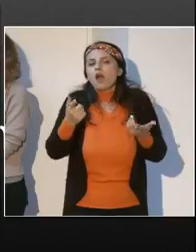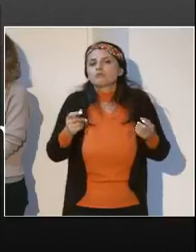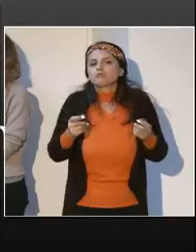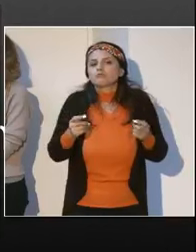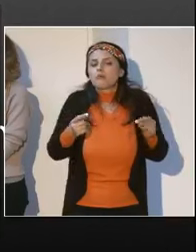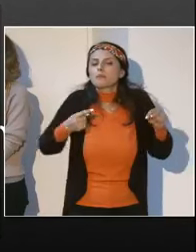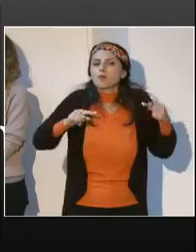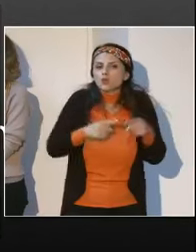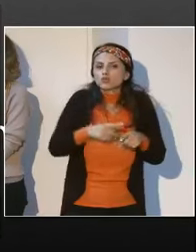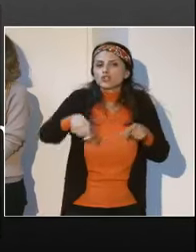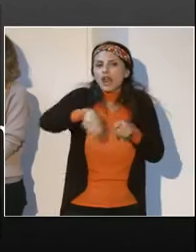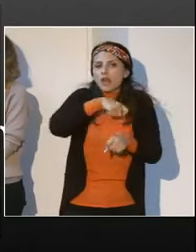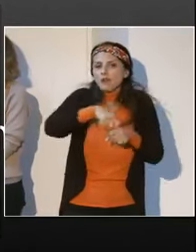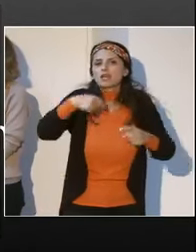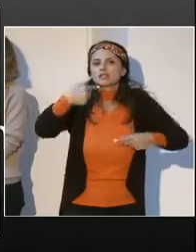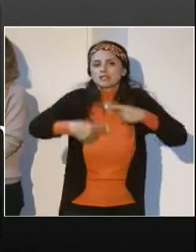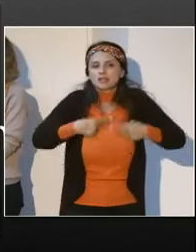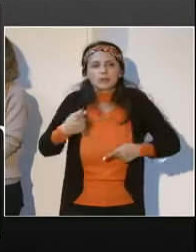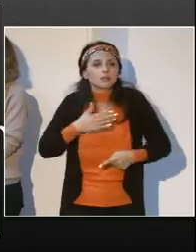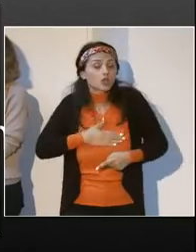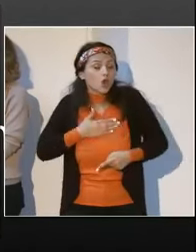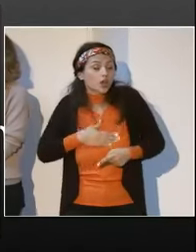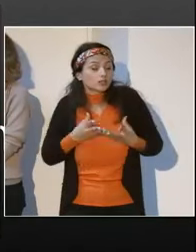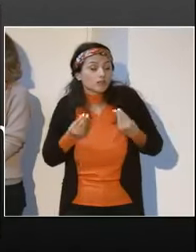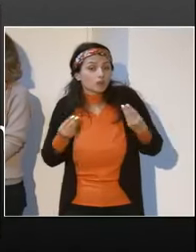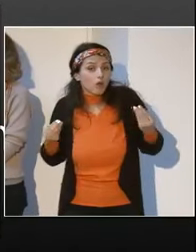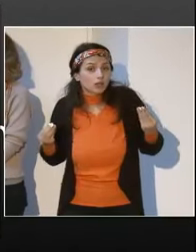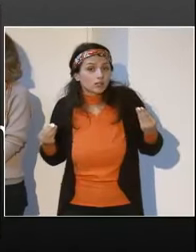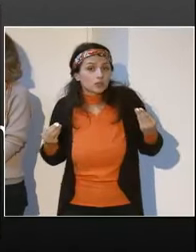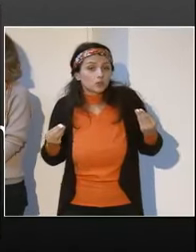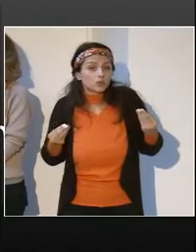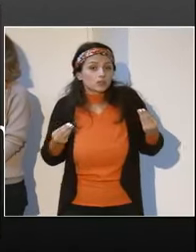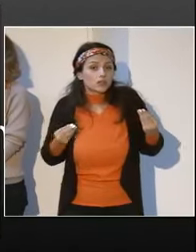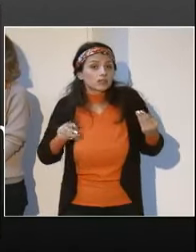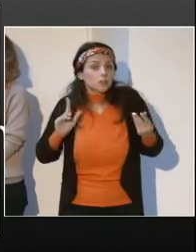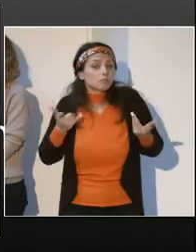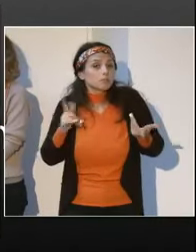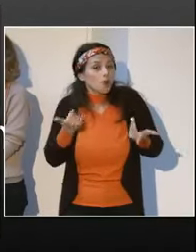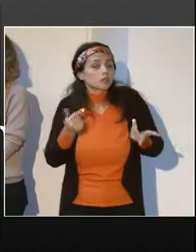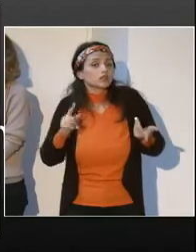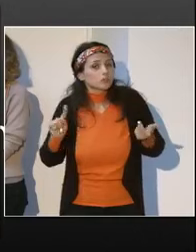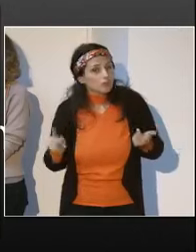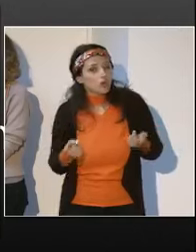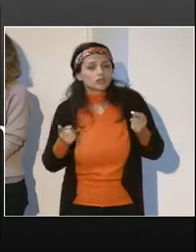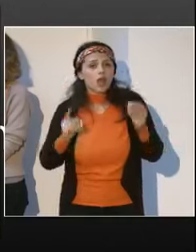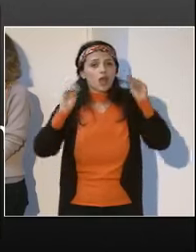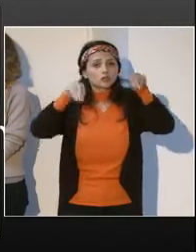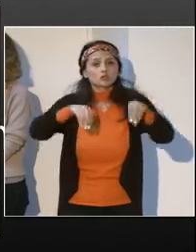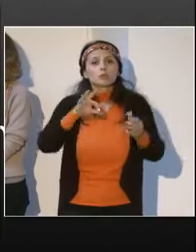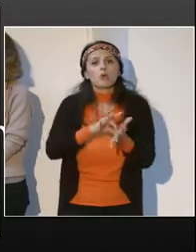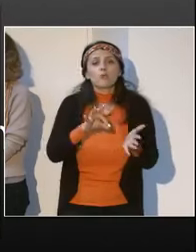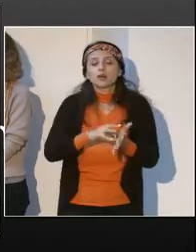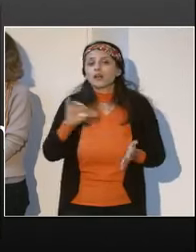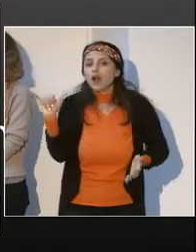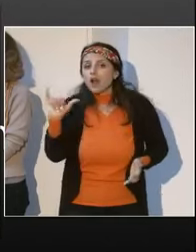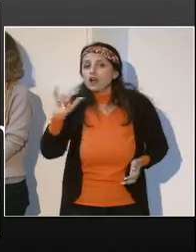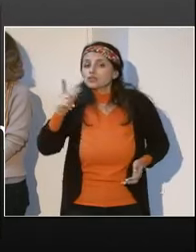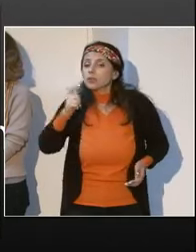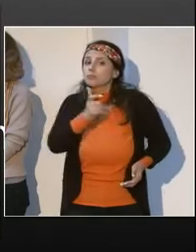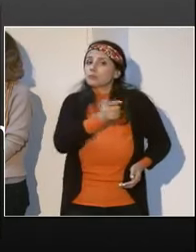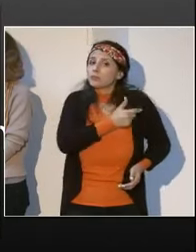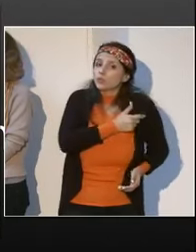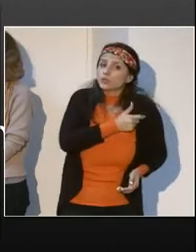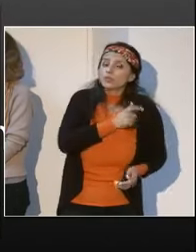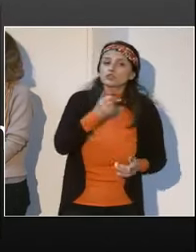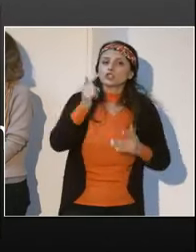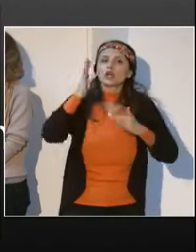reparatii sistem in doresc foarte mult sa ajungem In momentul in care se ce putem